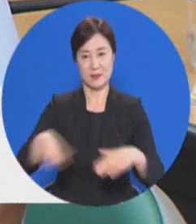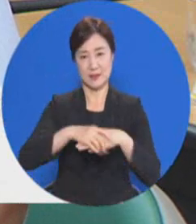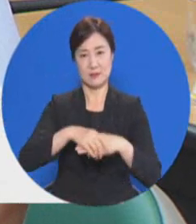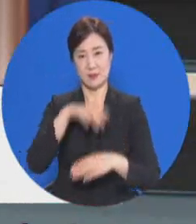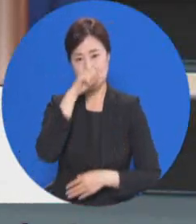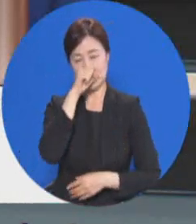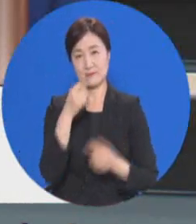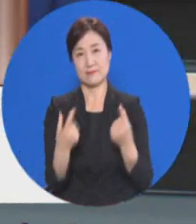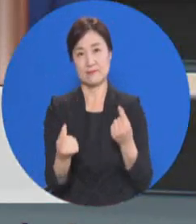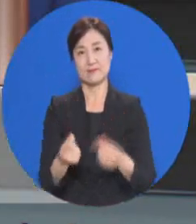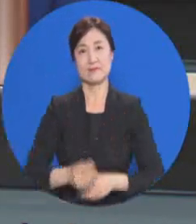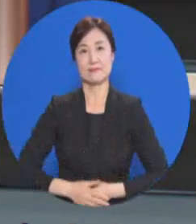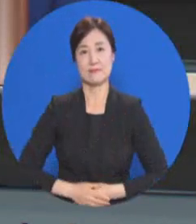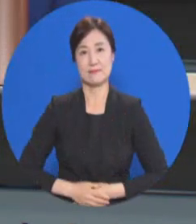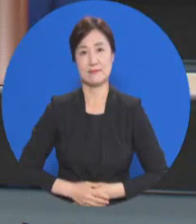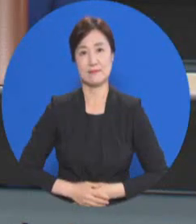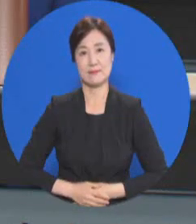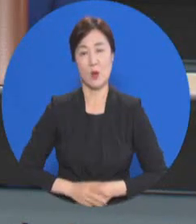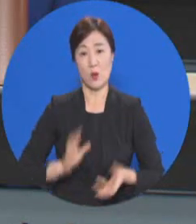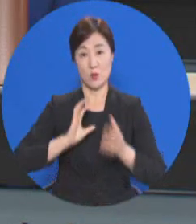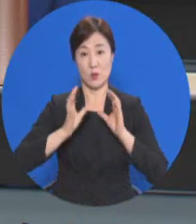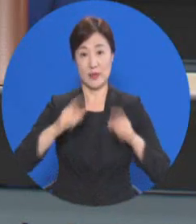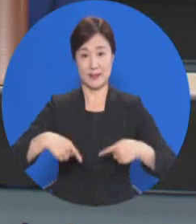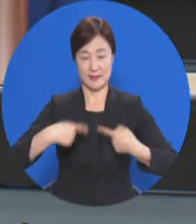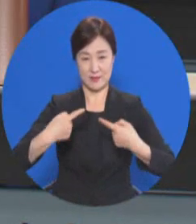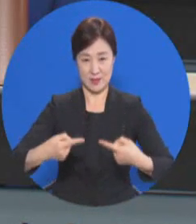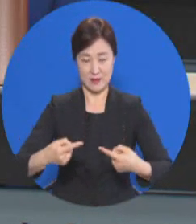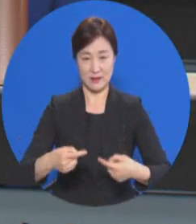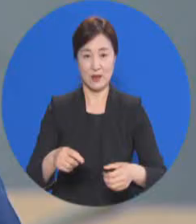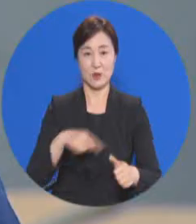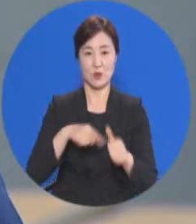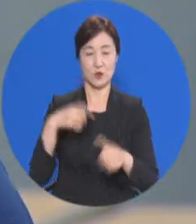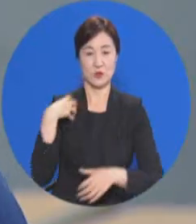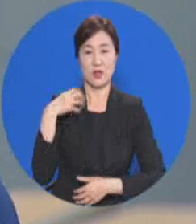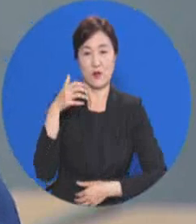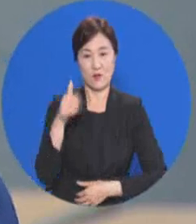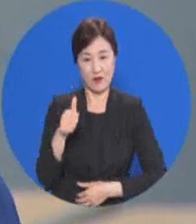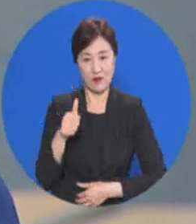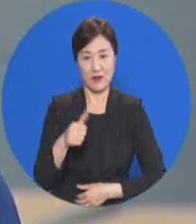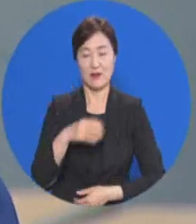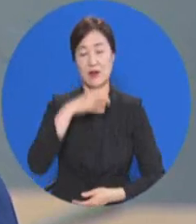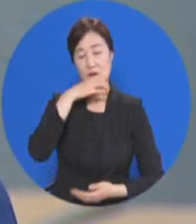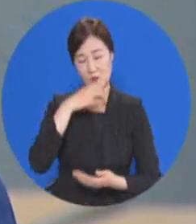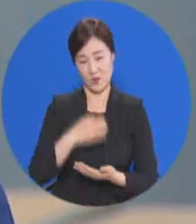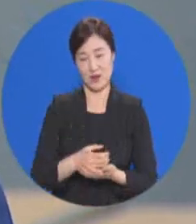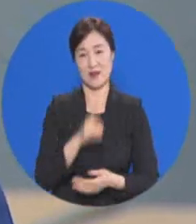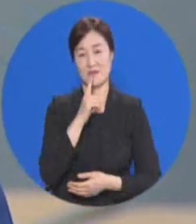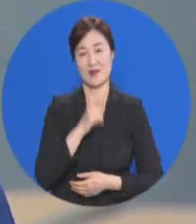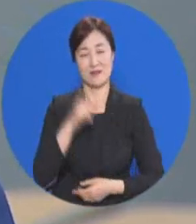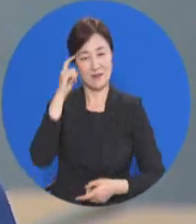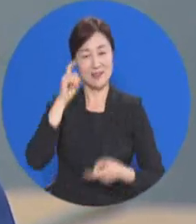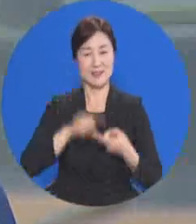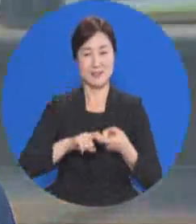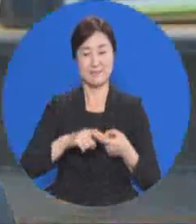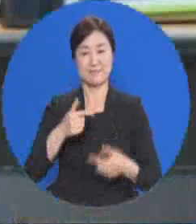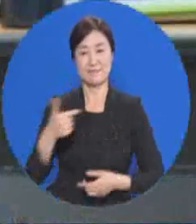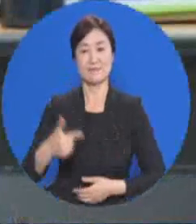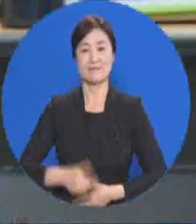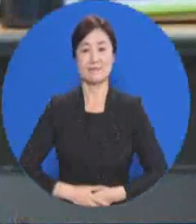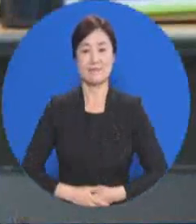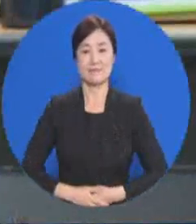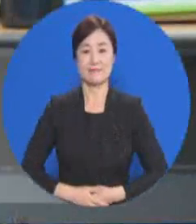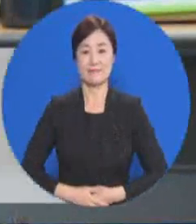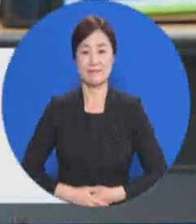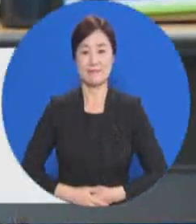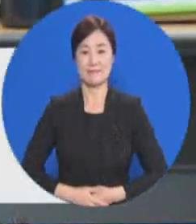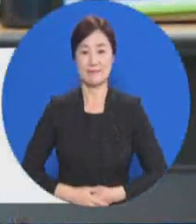많이 있었거든요. 포럼에 참석한 유은혜 교육부 장관은 감동이라는 표현까지 써가며 관심을 보였습니다.